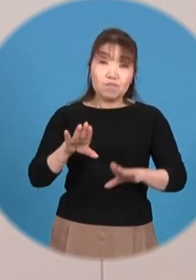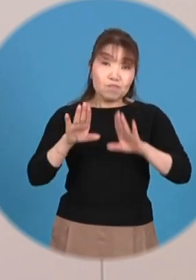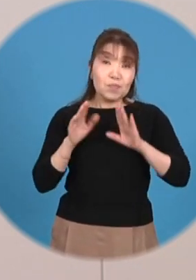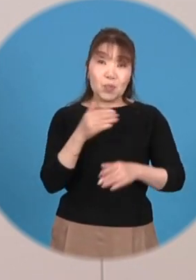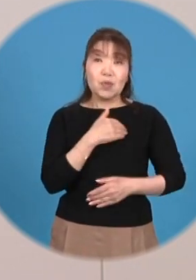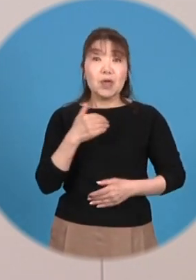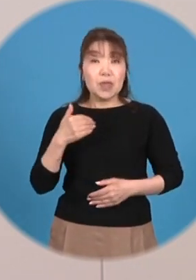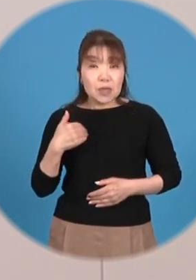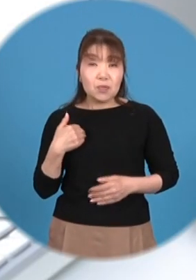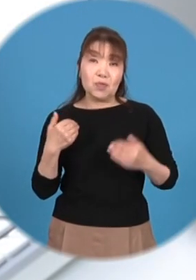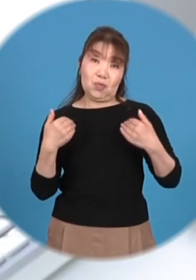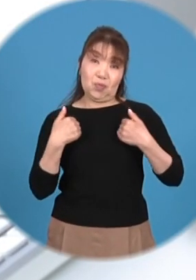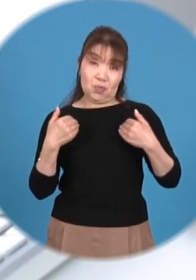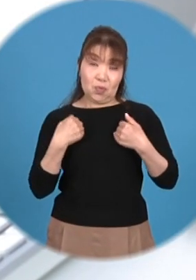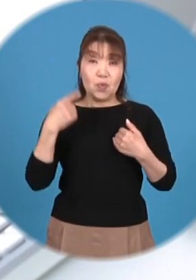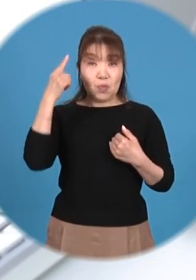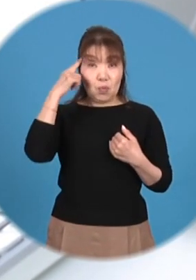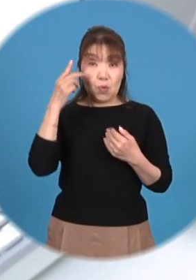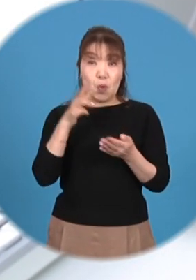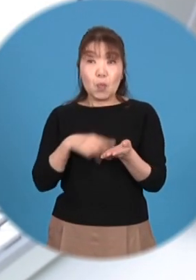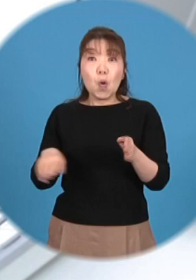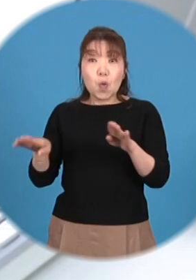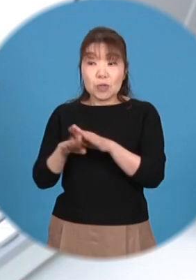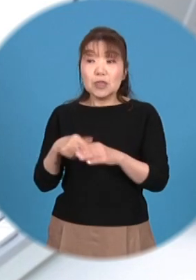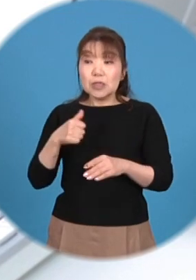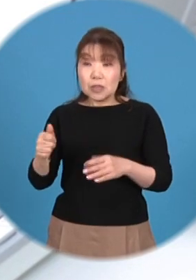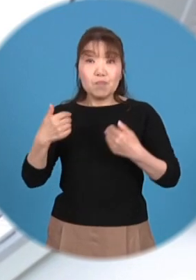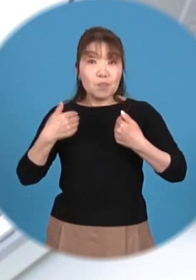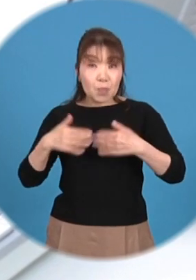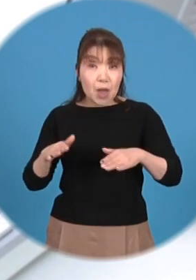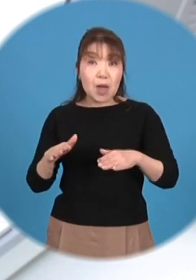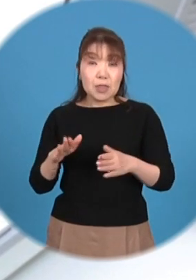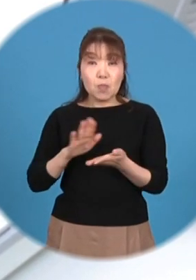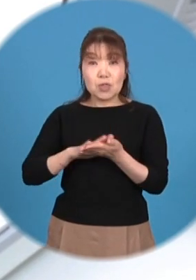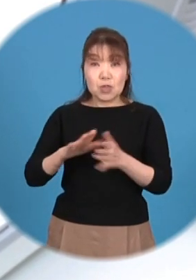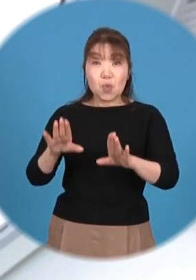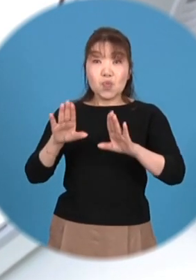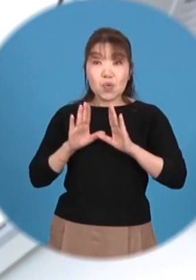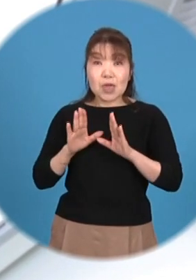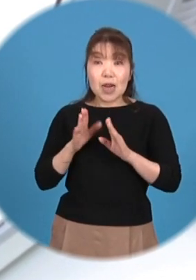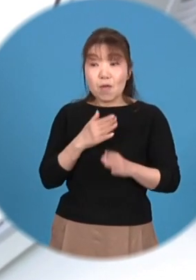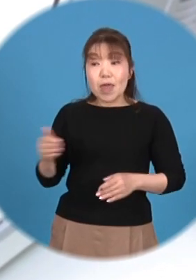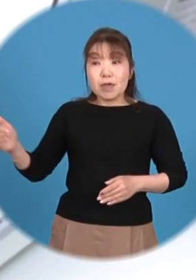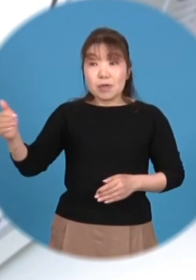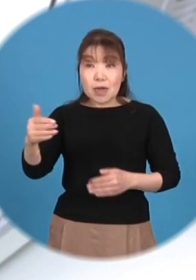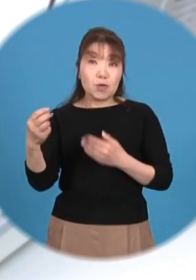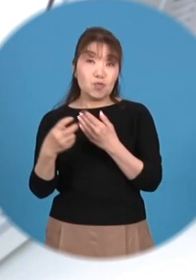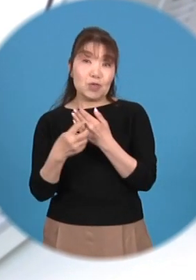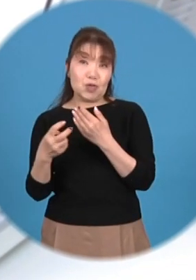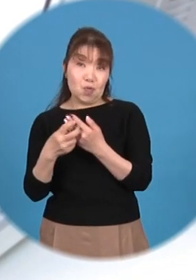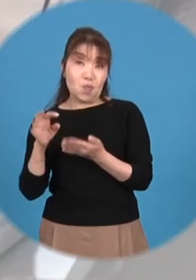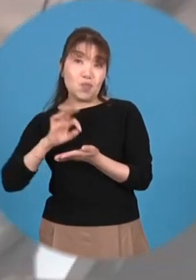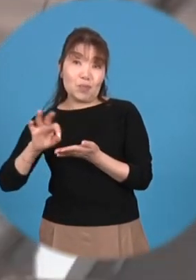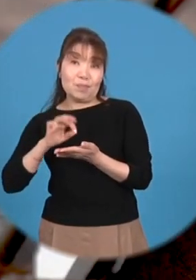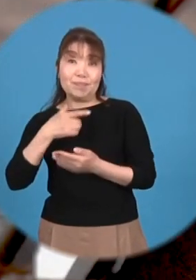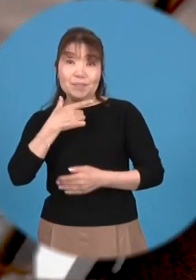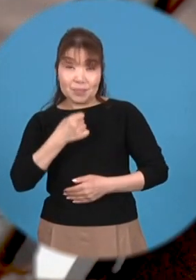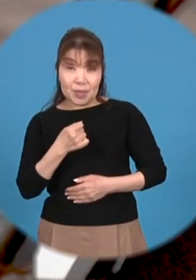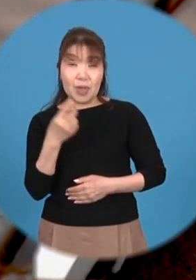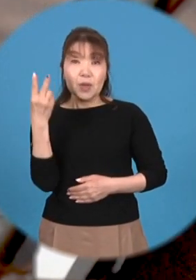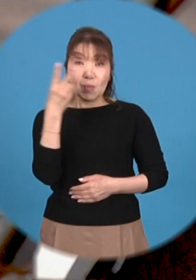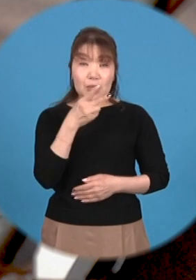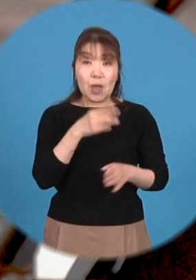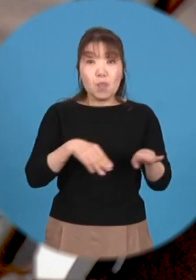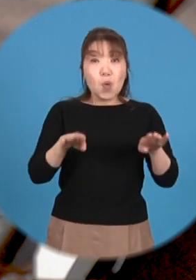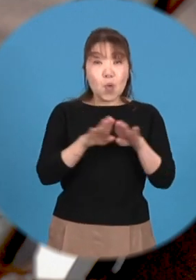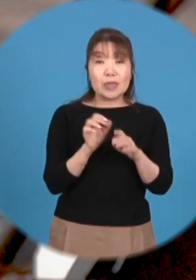ということだろうと思うんですね。行かなくても治療が受けられる遠隔医療というものも活用したいですし、病院が